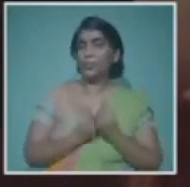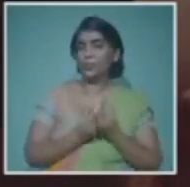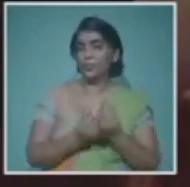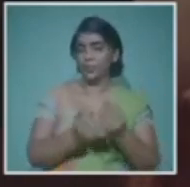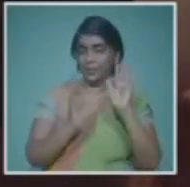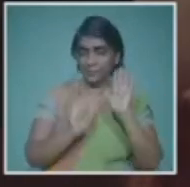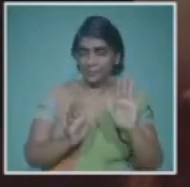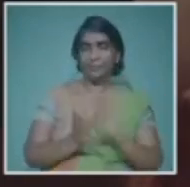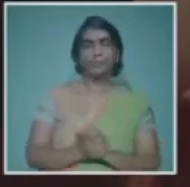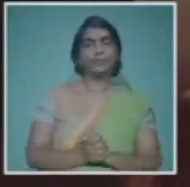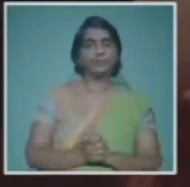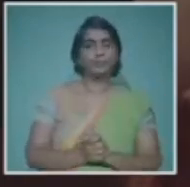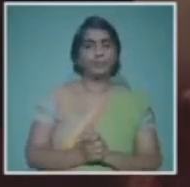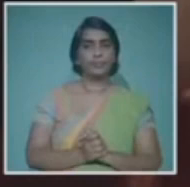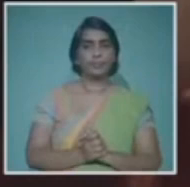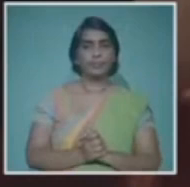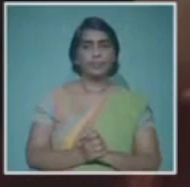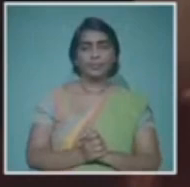පැමිණ තිබෙනවා.